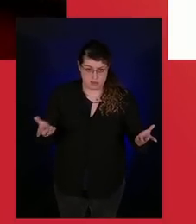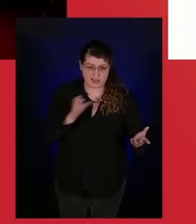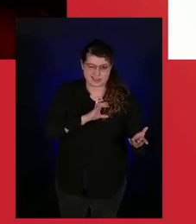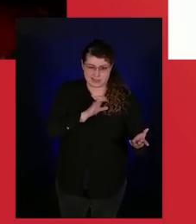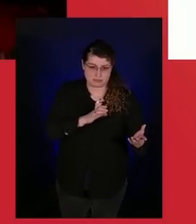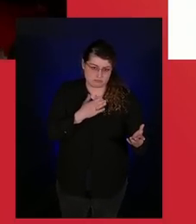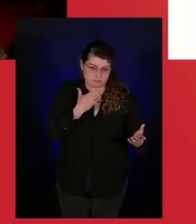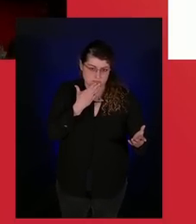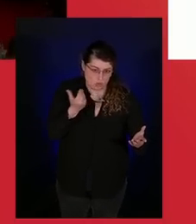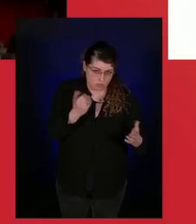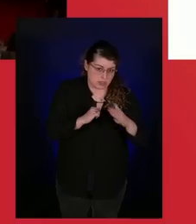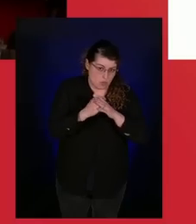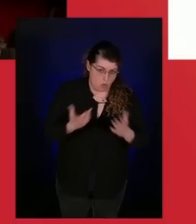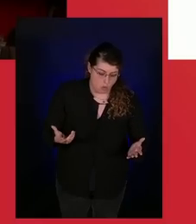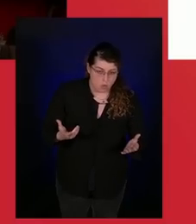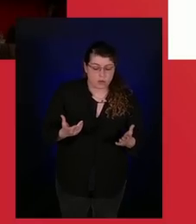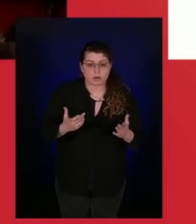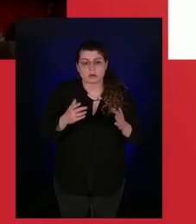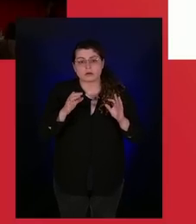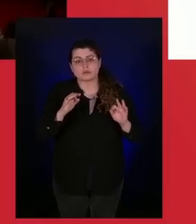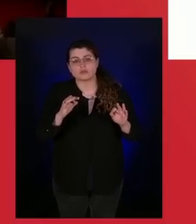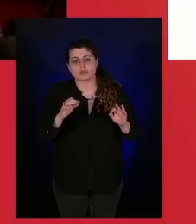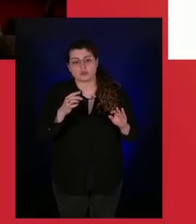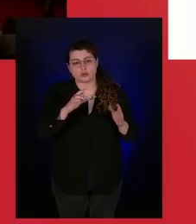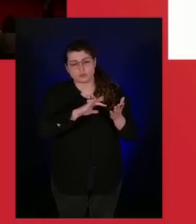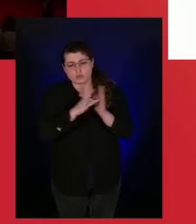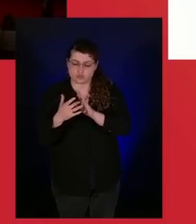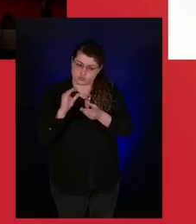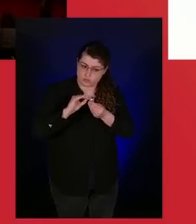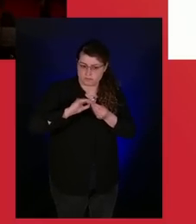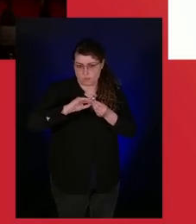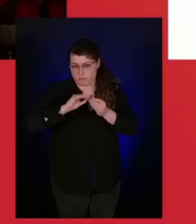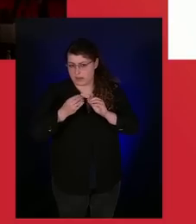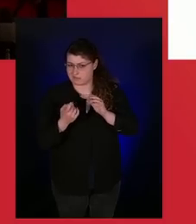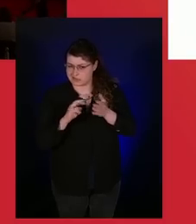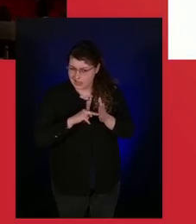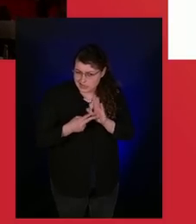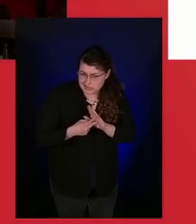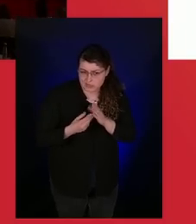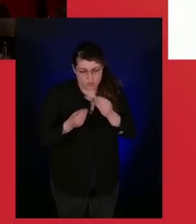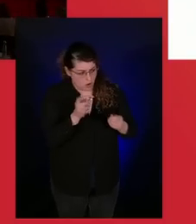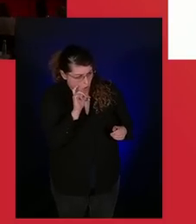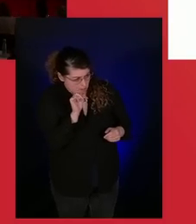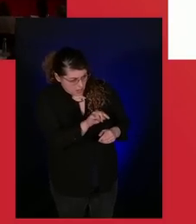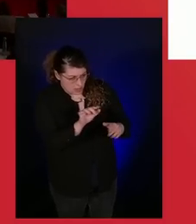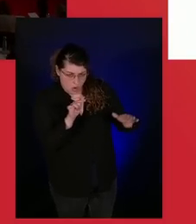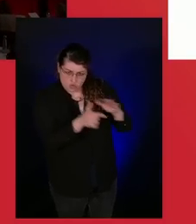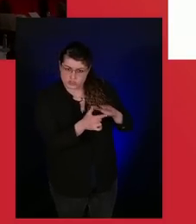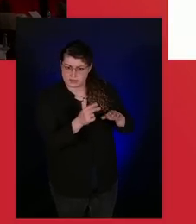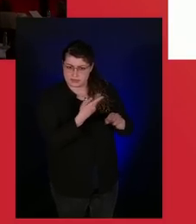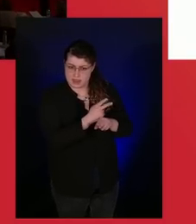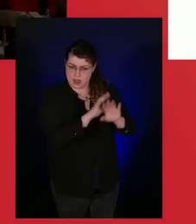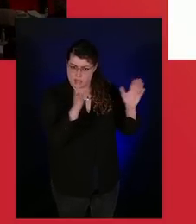Il est compétent pour formuler toute suggestion technique et remarque sur l'outil, comme il a toutes les